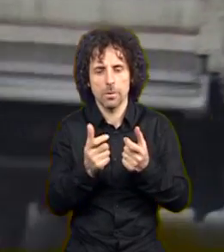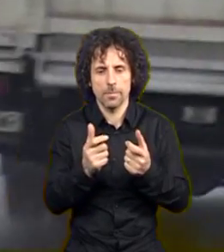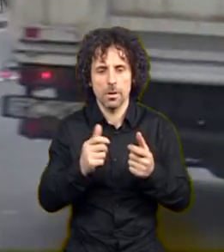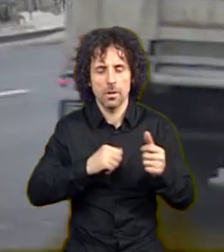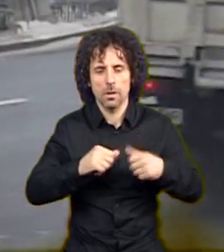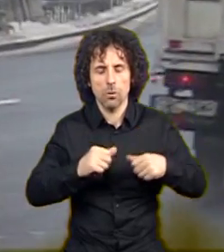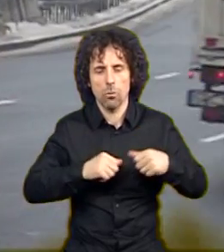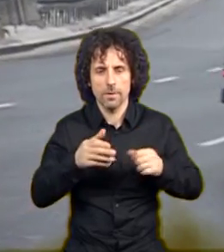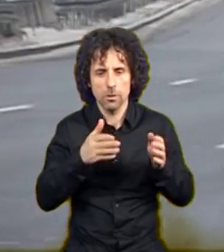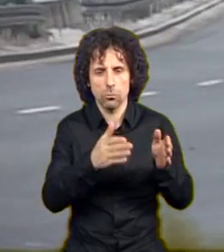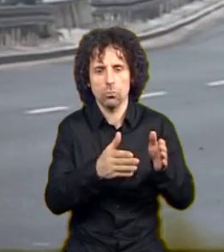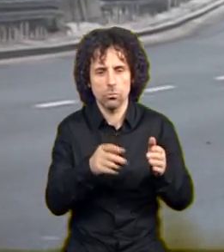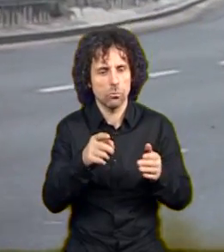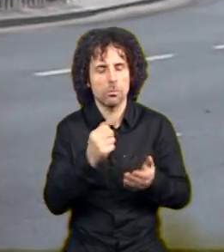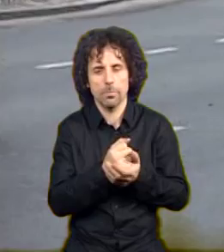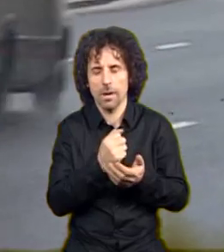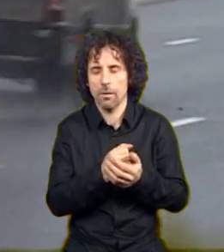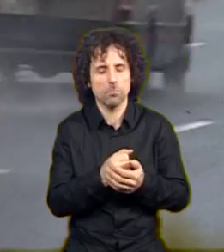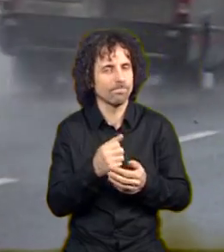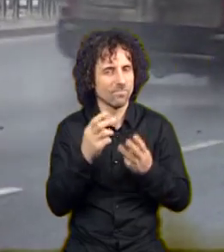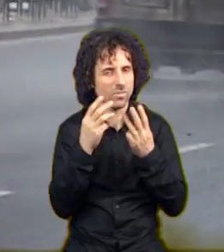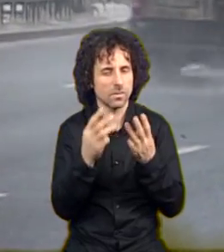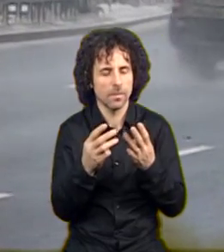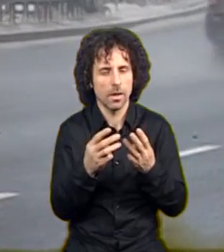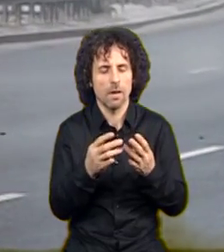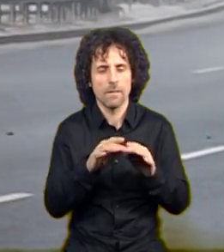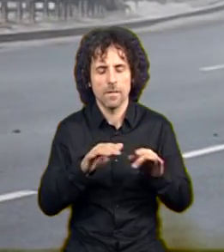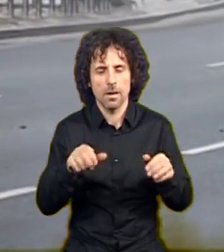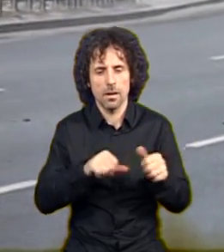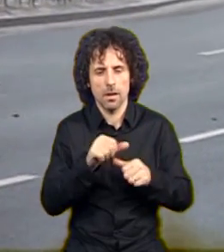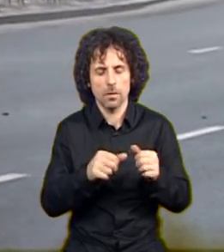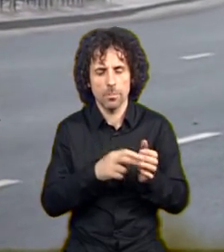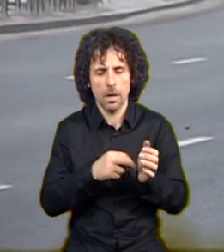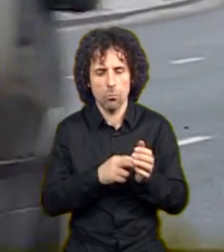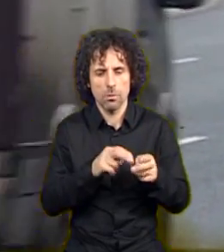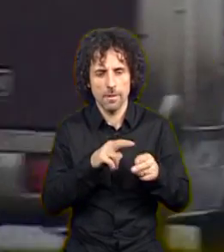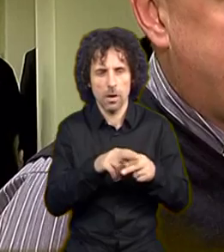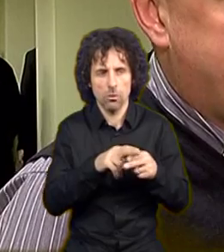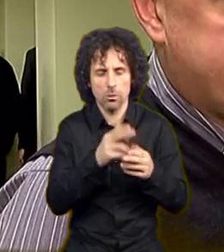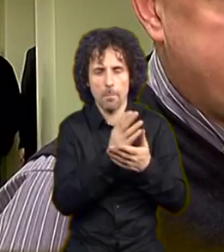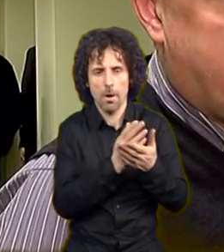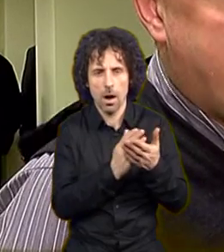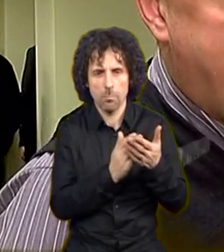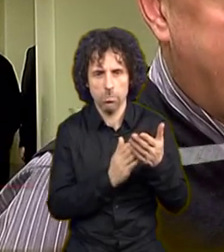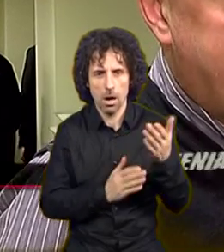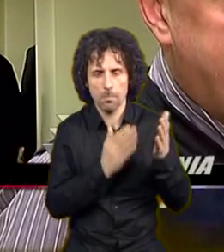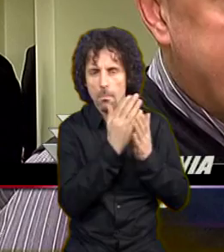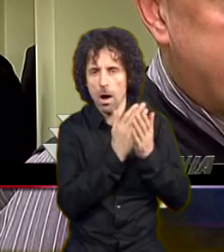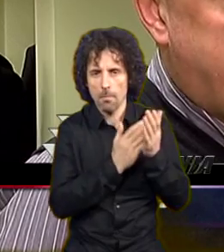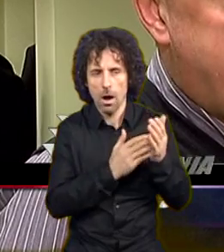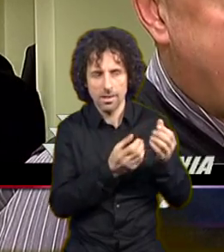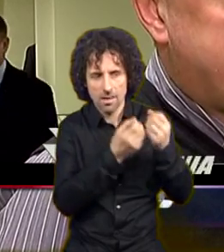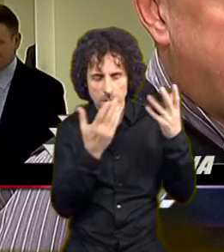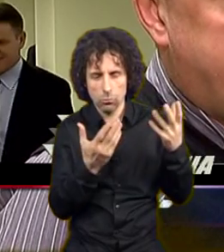Tak jest w przypadku zarządców dróg. Dla nich to sprawa priorytetowa. Od lat brakuje nam takiego narzędzia, takiej mapy,